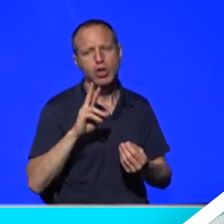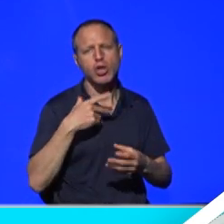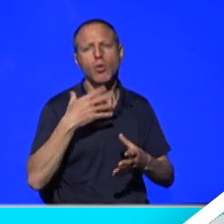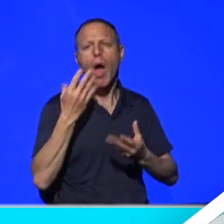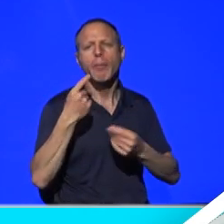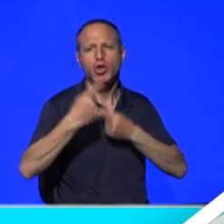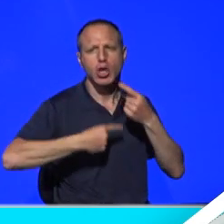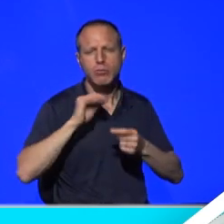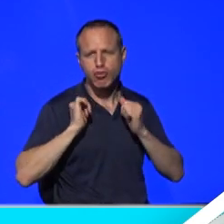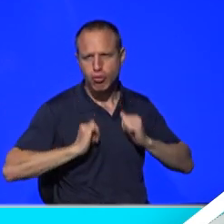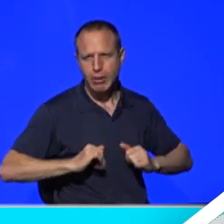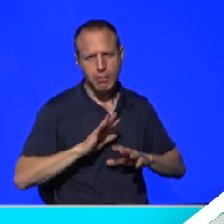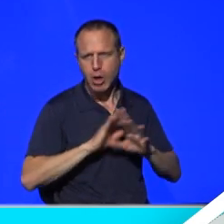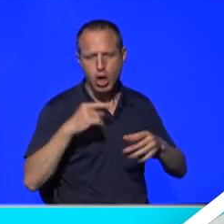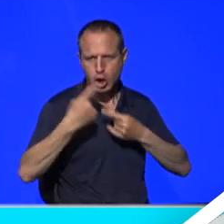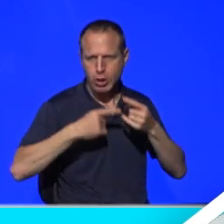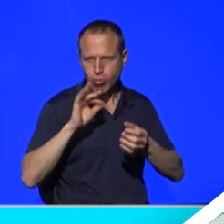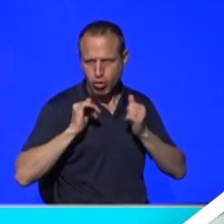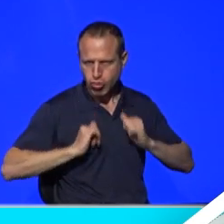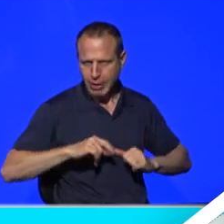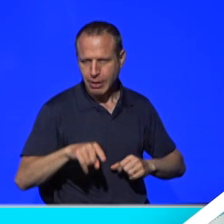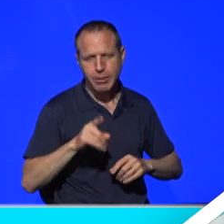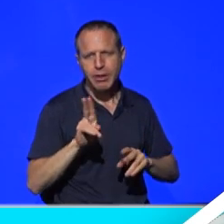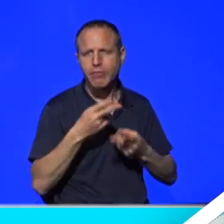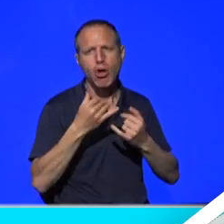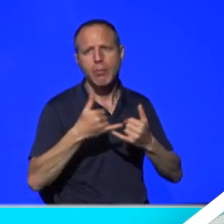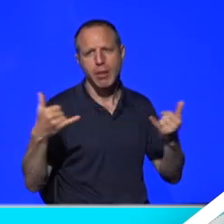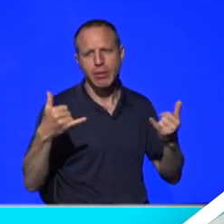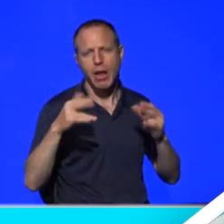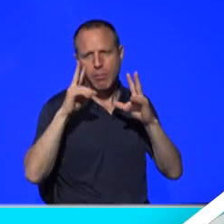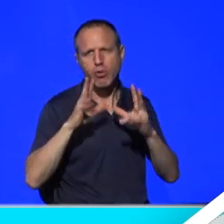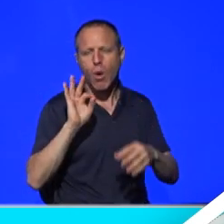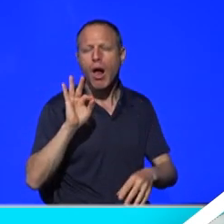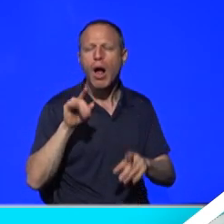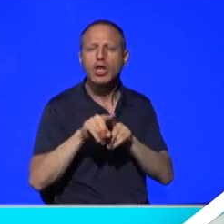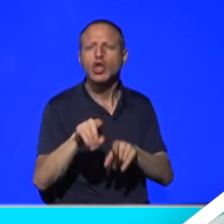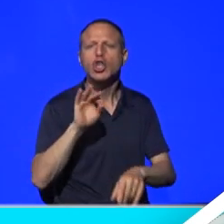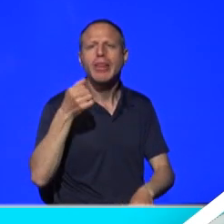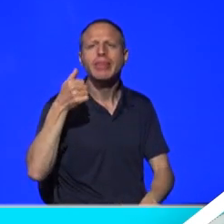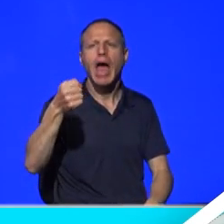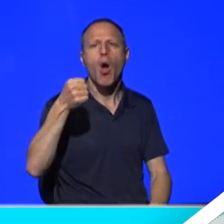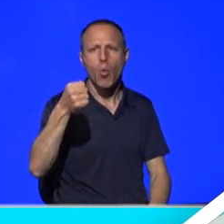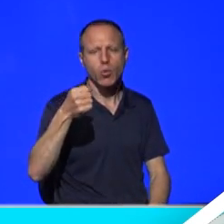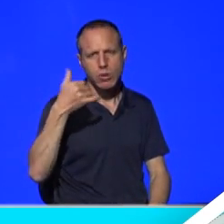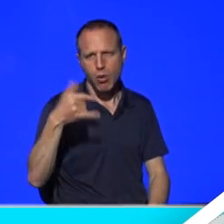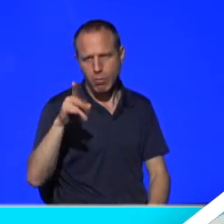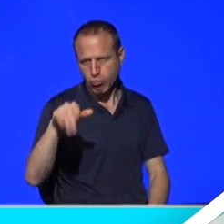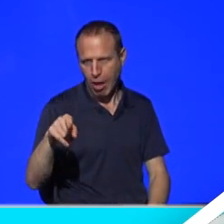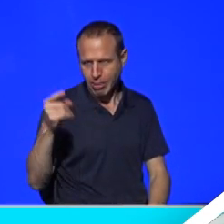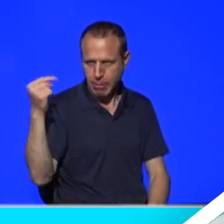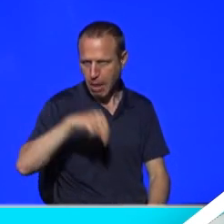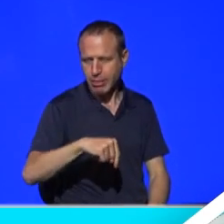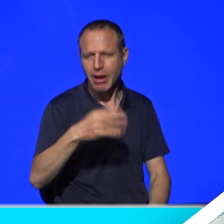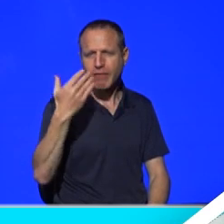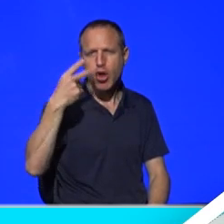שנים של שקט, ובלי השנים של השקט הזה, לא היינו יכולים להתפתח פה בצורה כזאת של תיירות. זאת אומרת, היום, גם כשאת הגעת לפה לפני